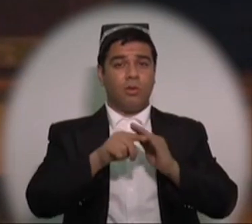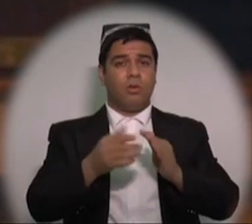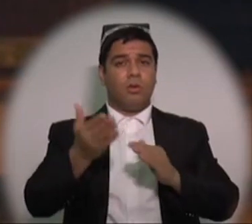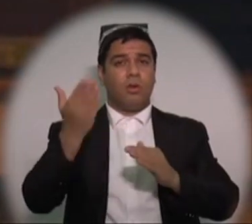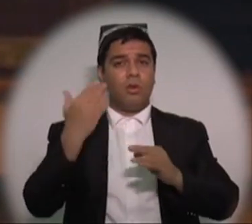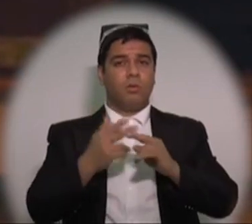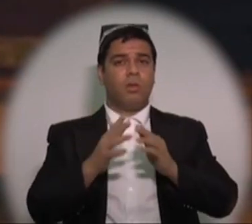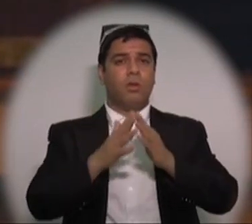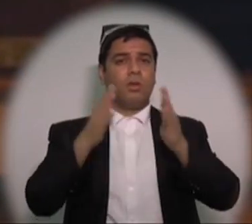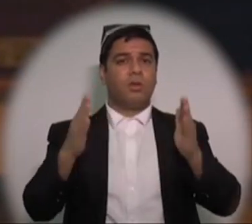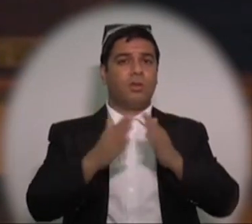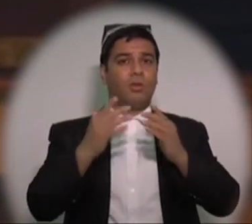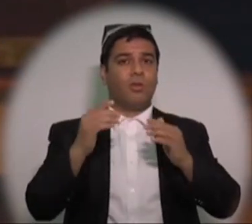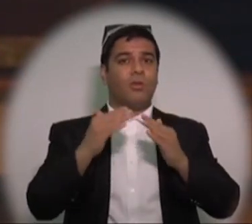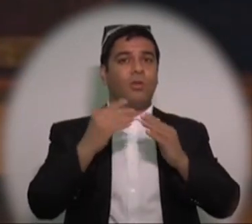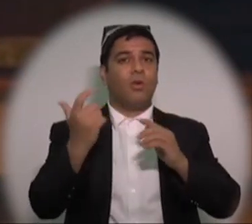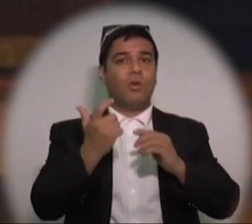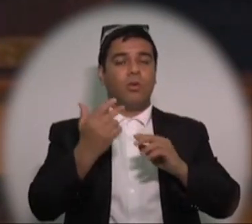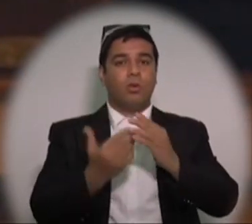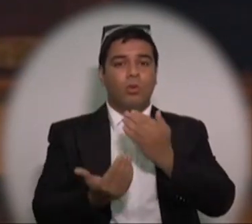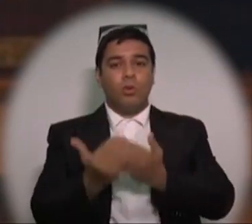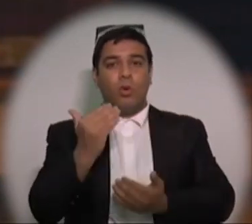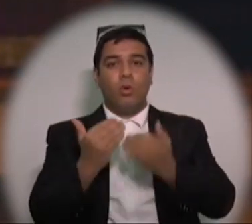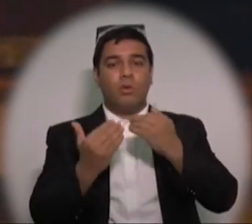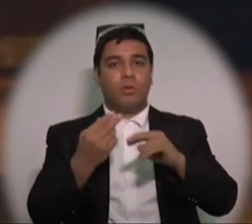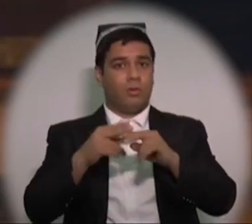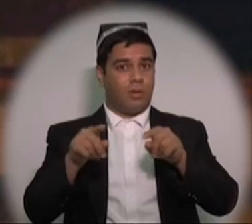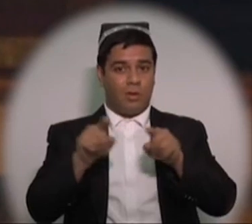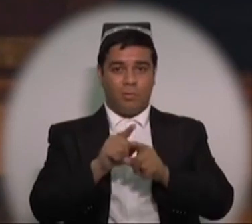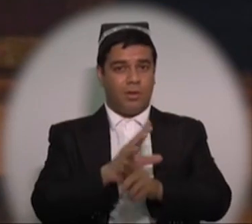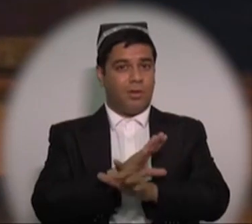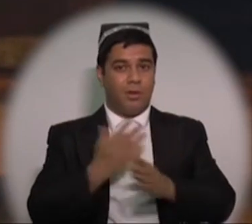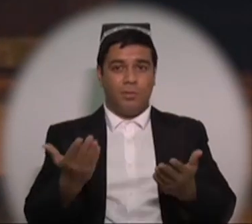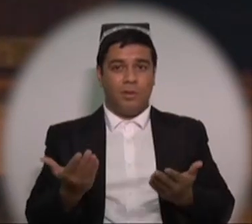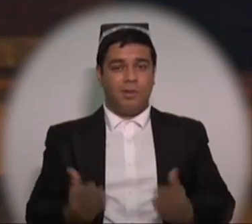hatto katta-katta xonadonlarda tahoratxona degan narsani o'zi yo'q edi.